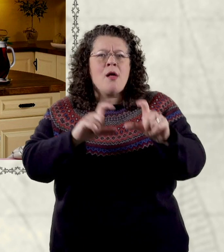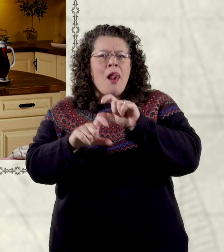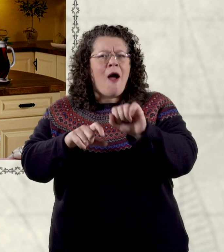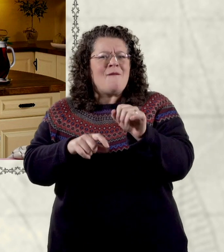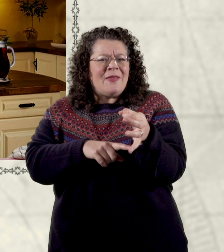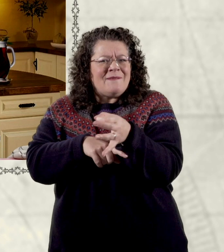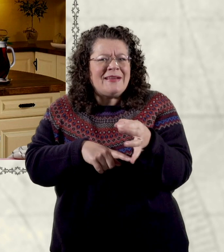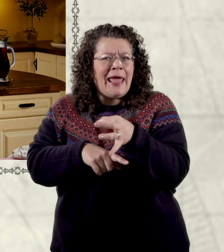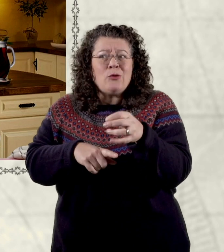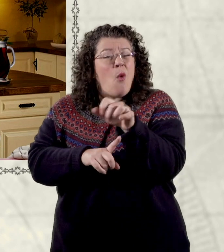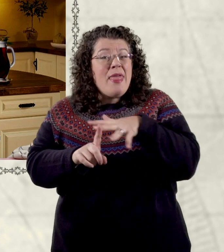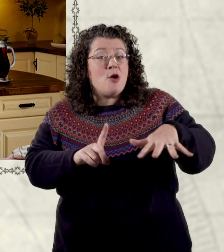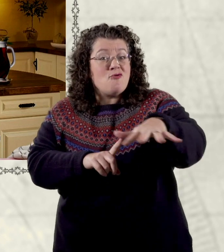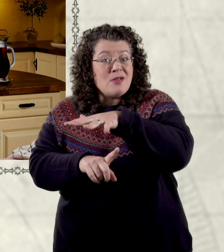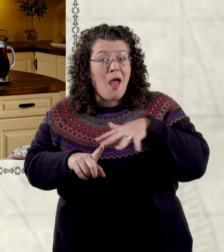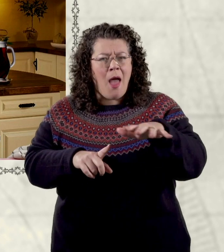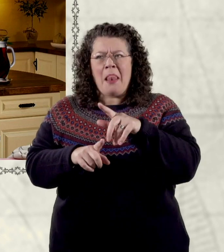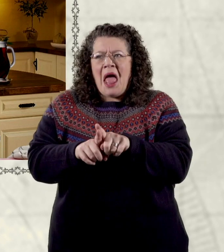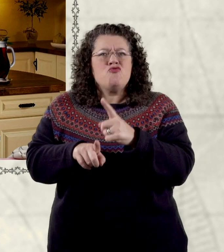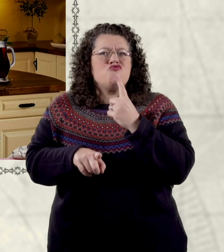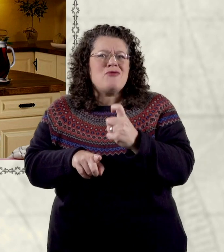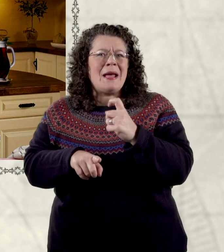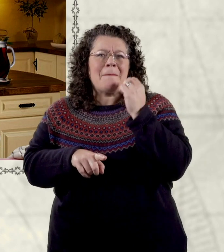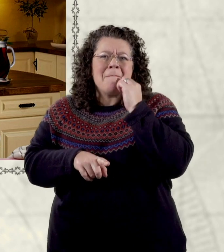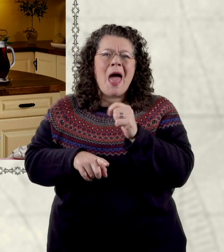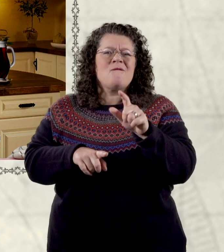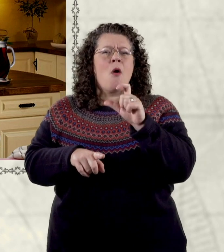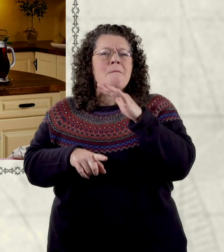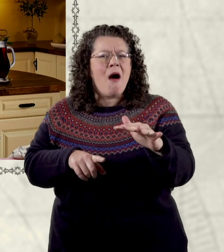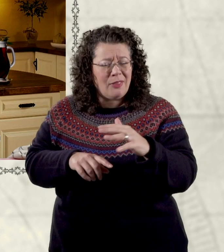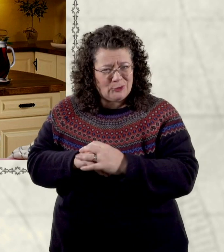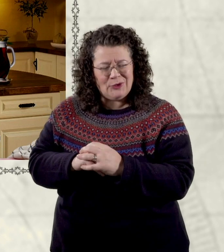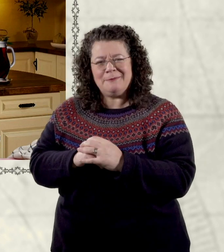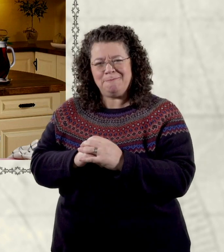oedd yn berthnasol i'r ardal. Enghraifft, coch a du ar gyfer Sir Gyfyrddin.